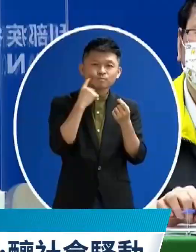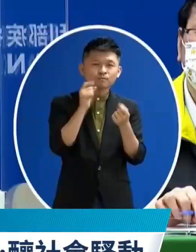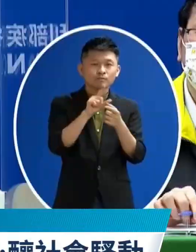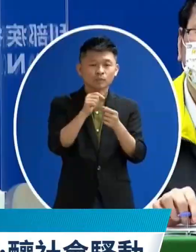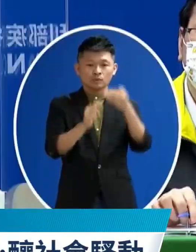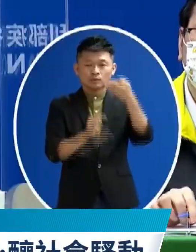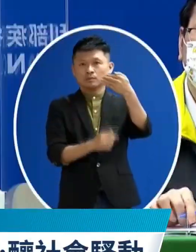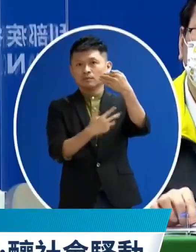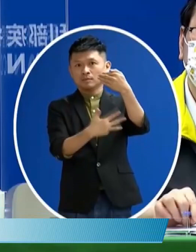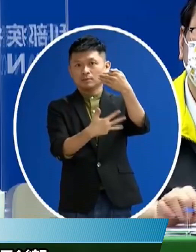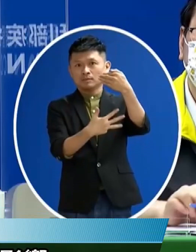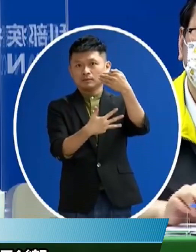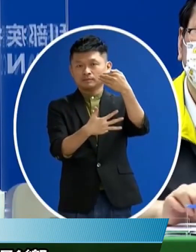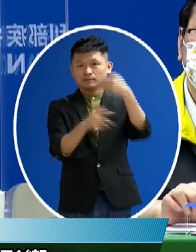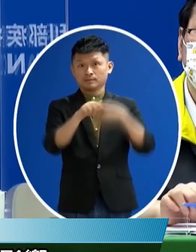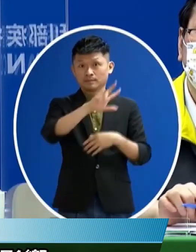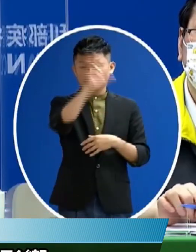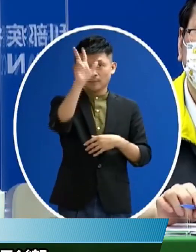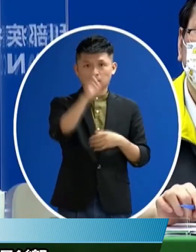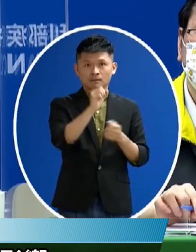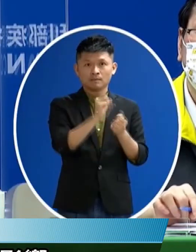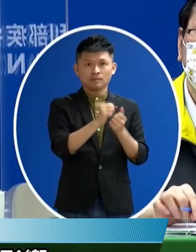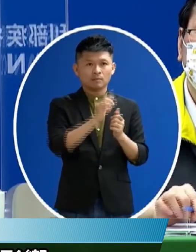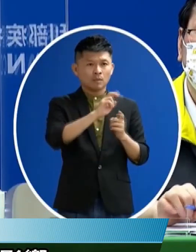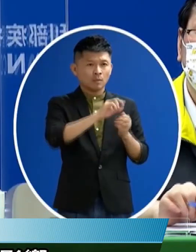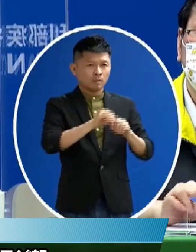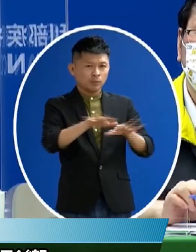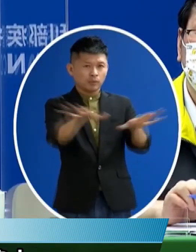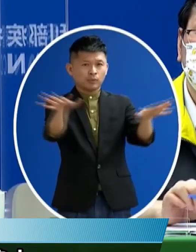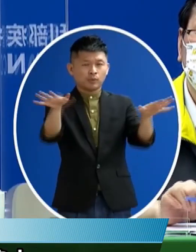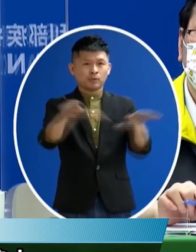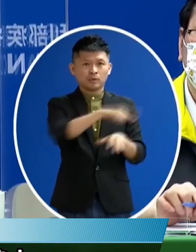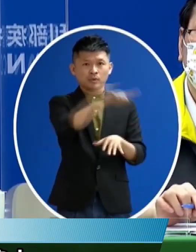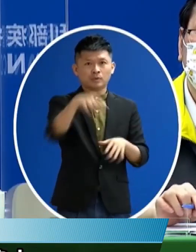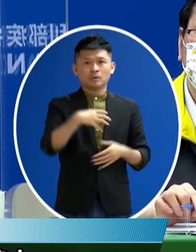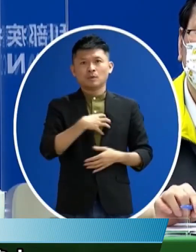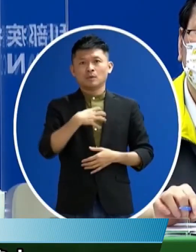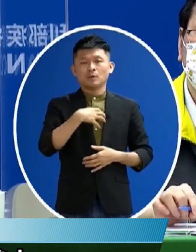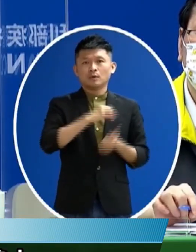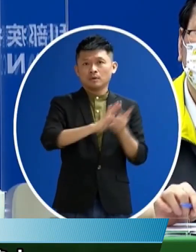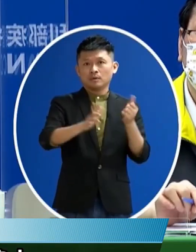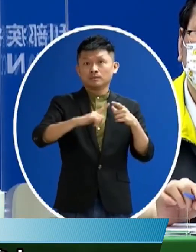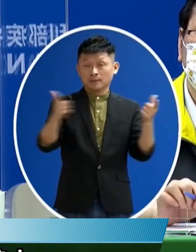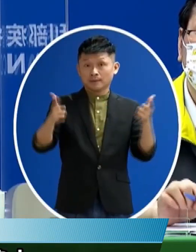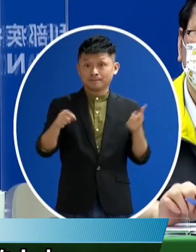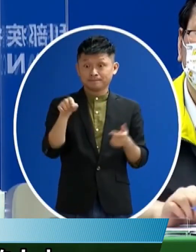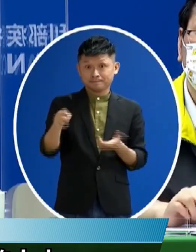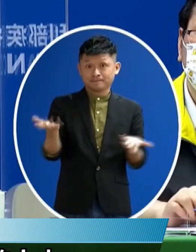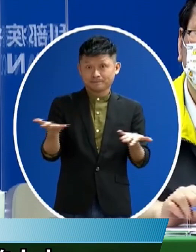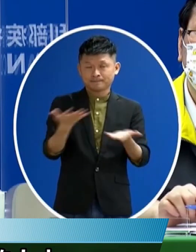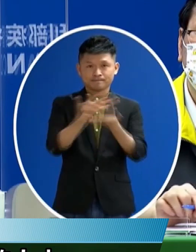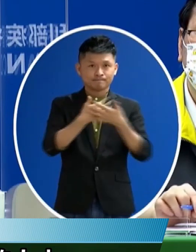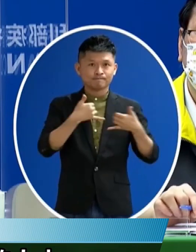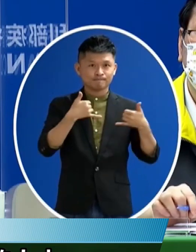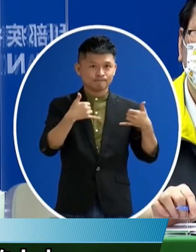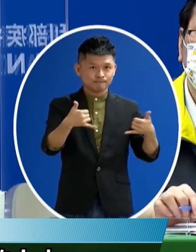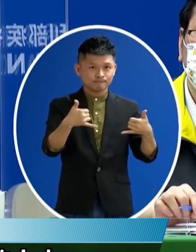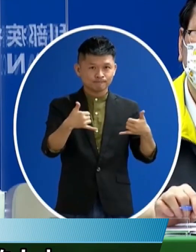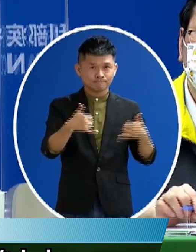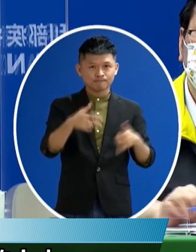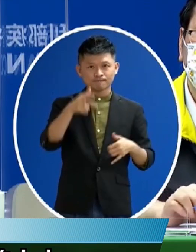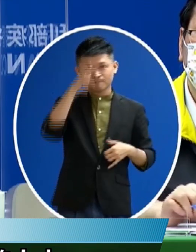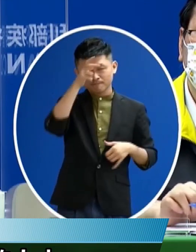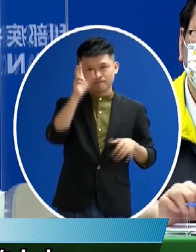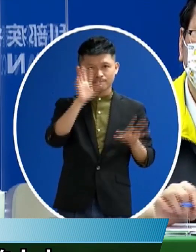的骚动。 9月8号当天造成很大的影响，那这个案子呢，已经有在网络上侦